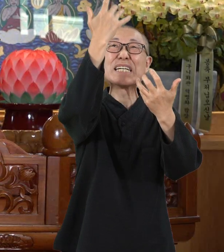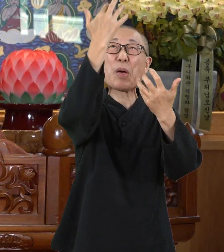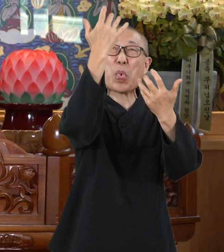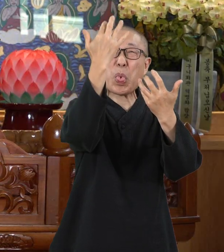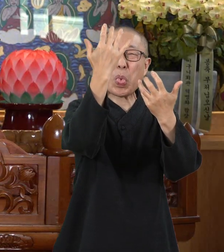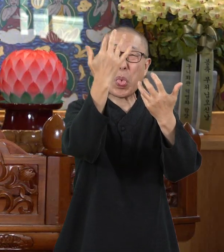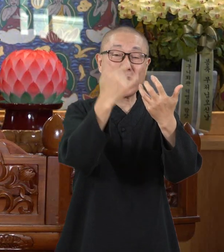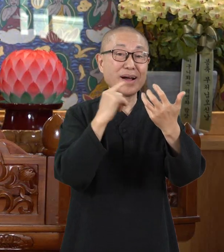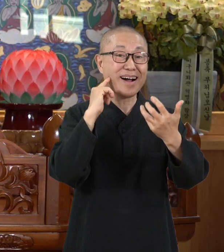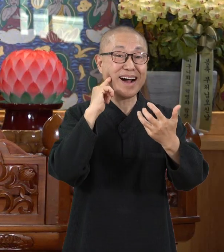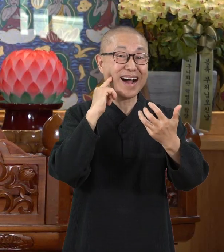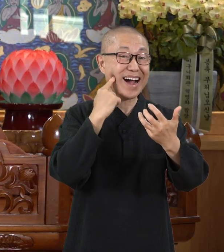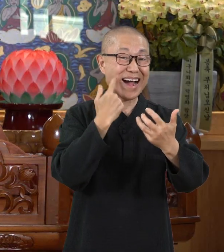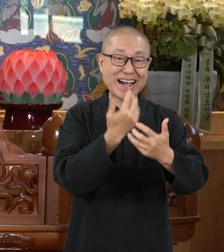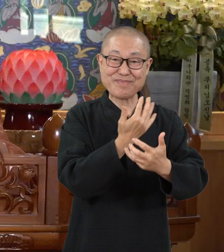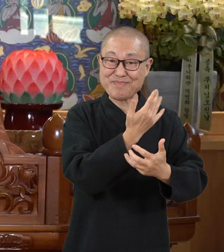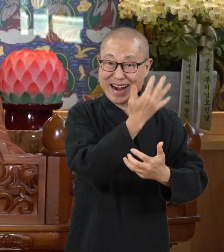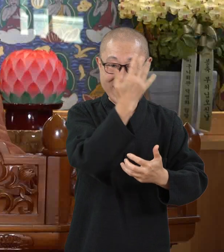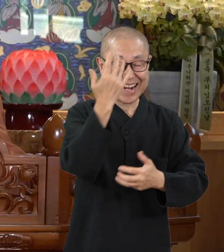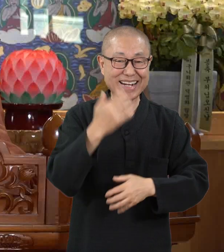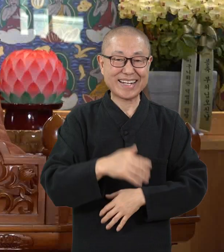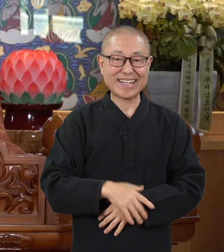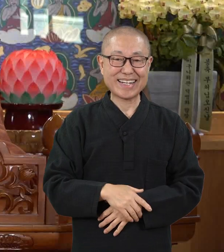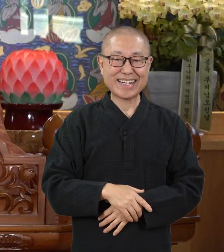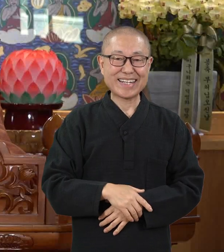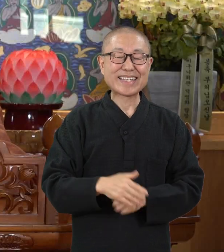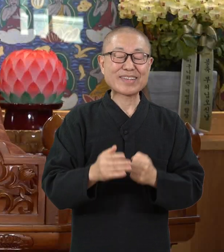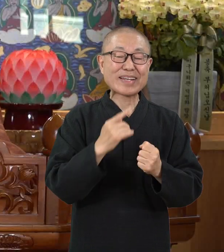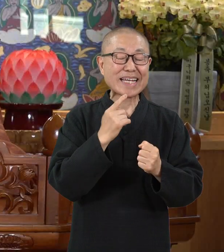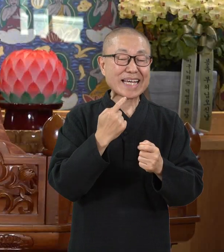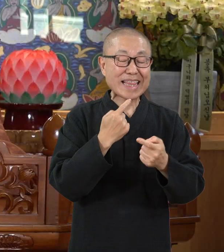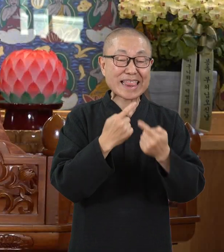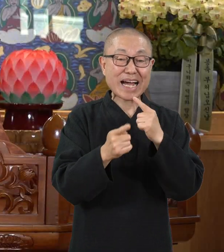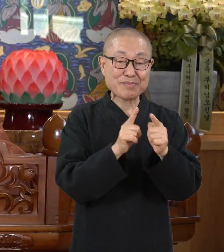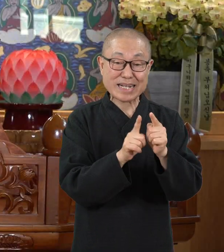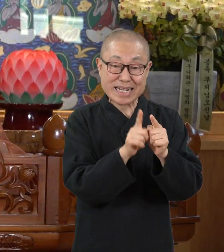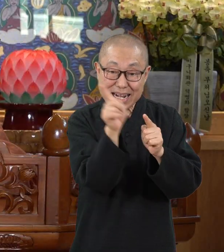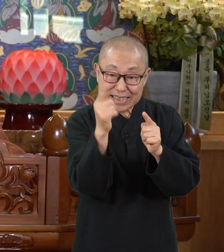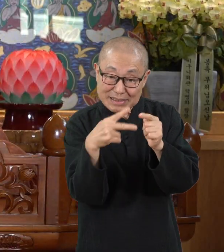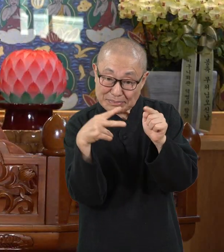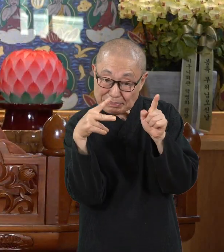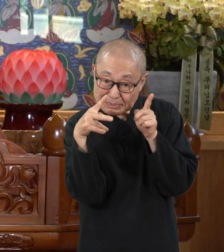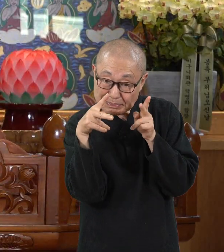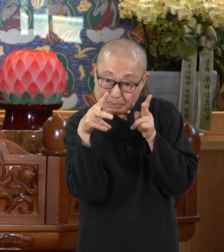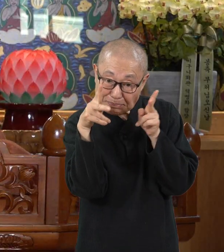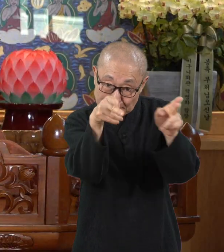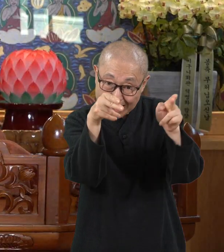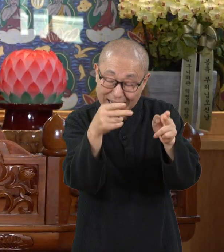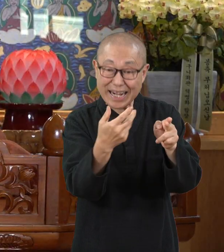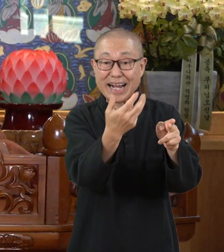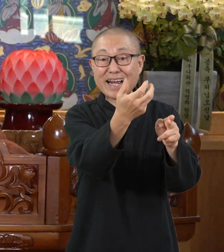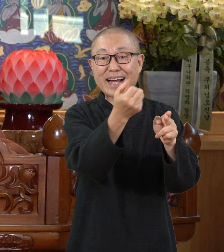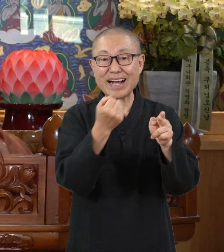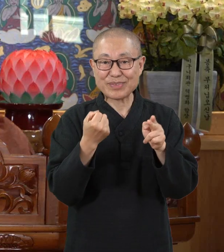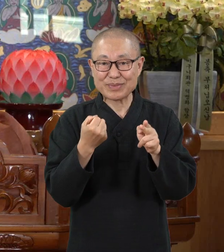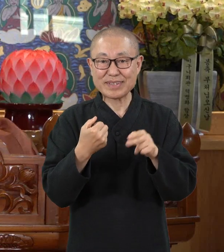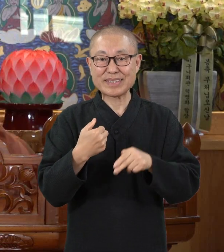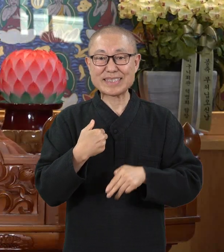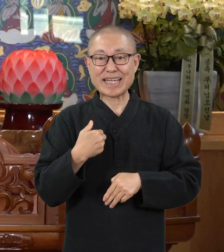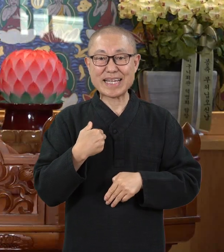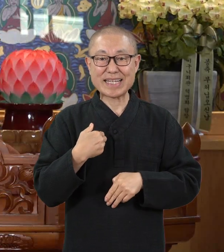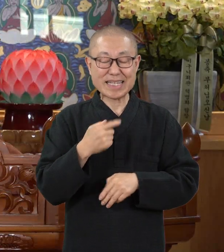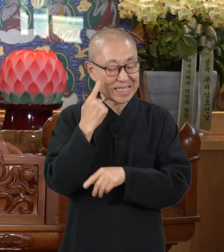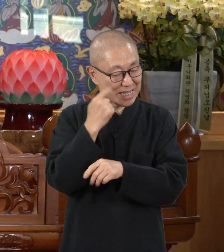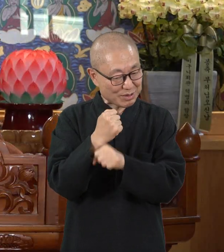너무 아름다웠어요. 그래서 한 뼘 정도 그 빨간 열매 2개 있는 걸 다 꺾어가지고 저는